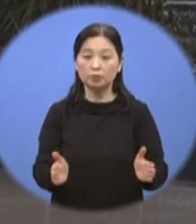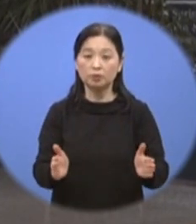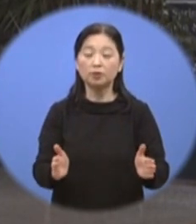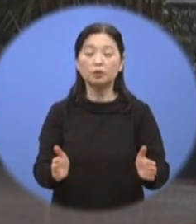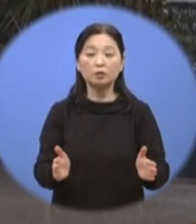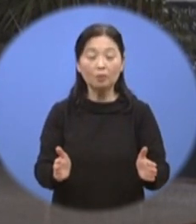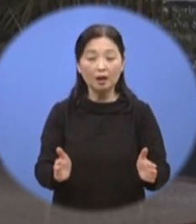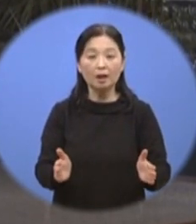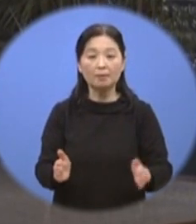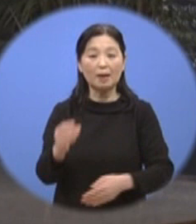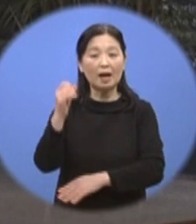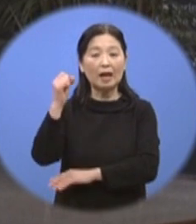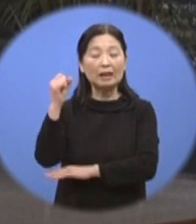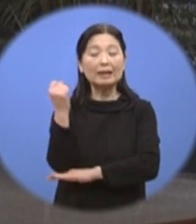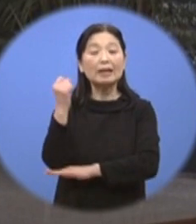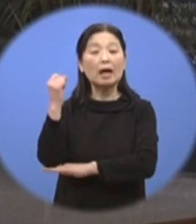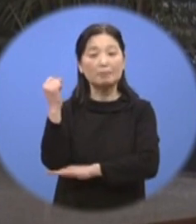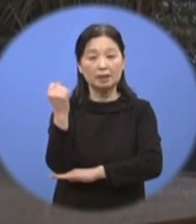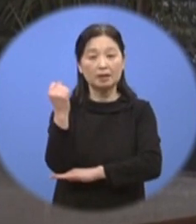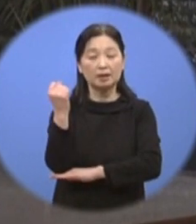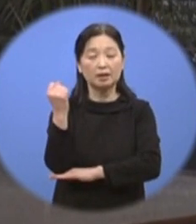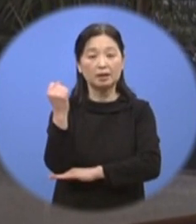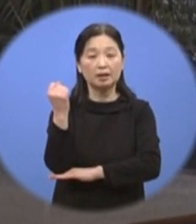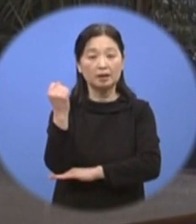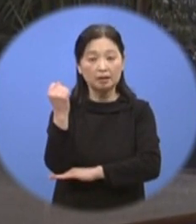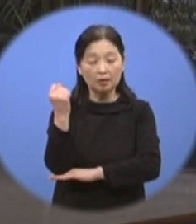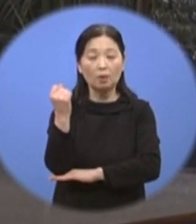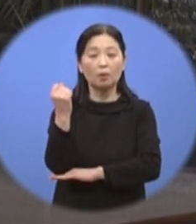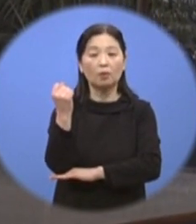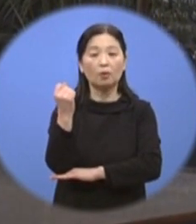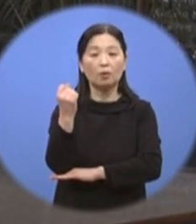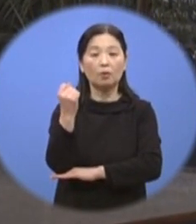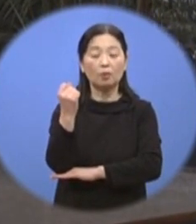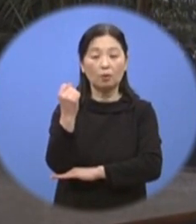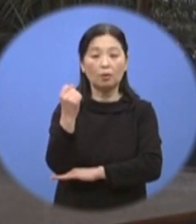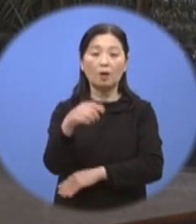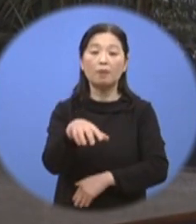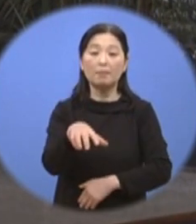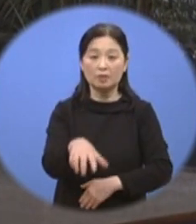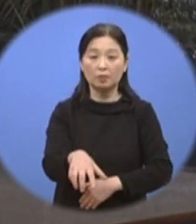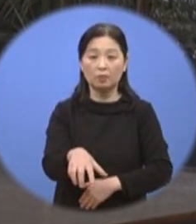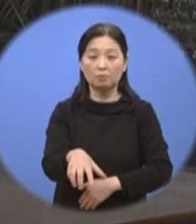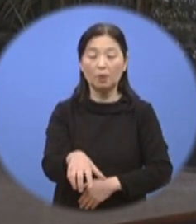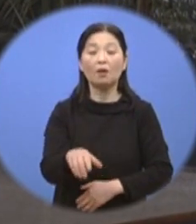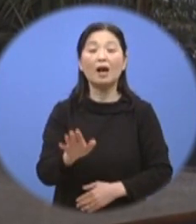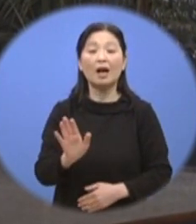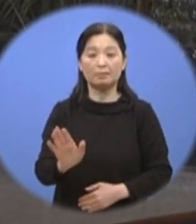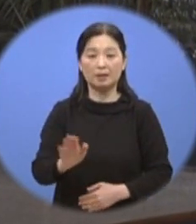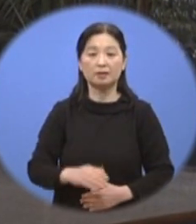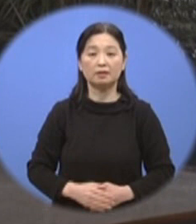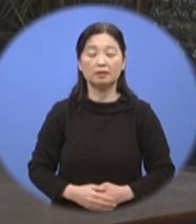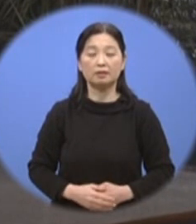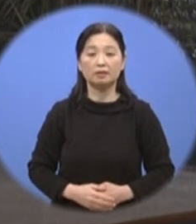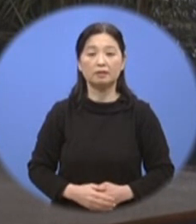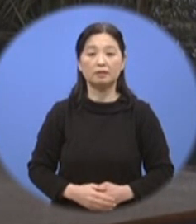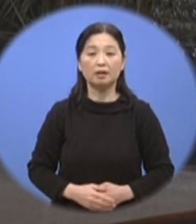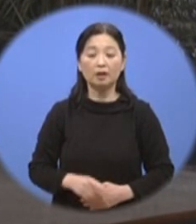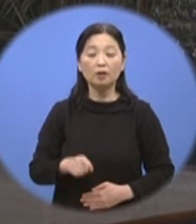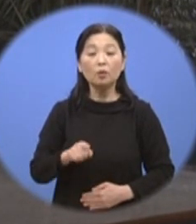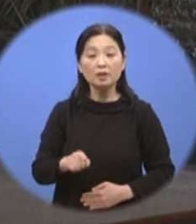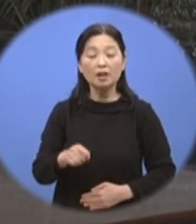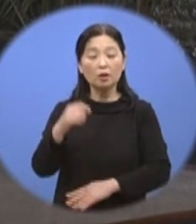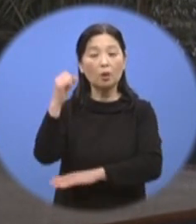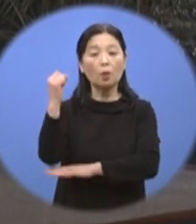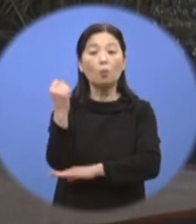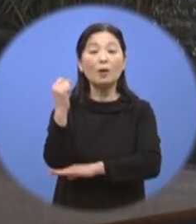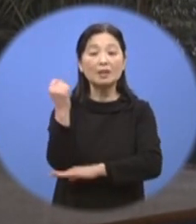ちょっとしたお座敷的な和室のワークスペースでも設けてるんですけども、そちらの和室なんか